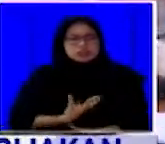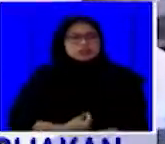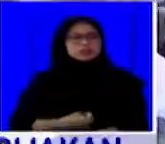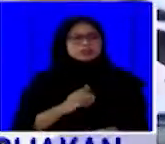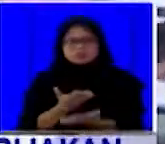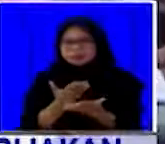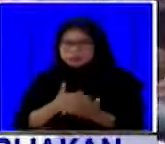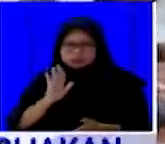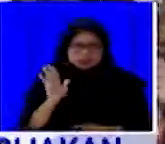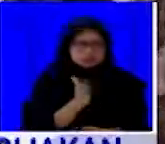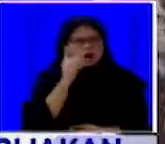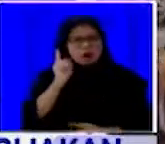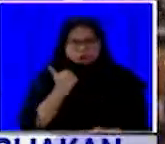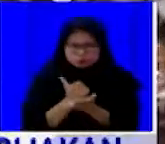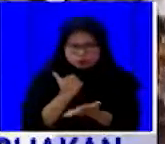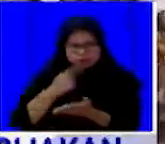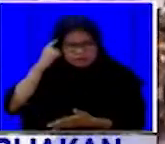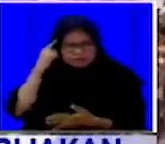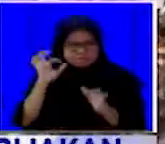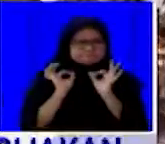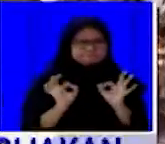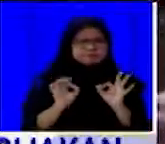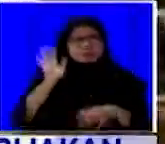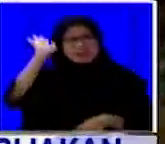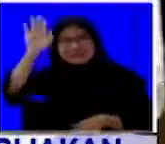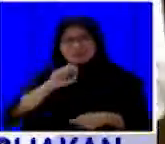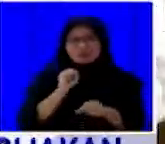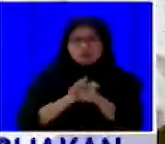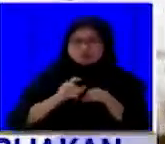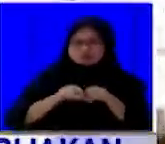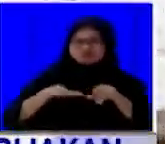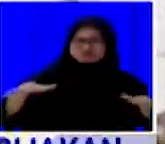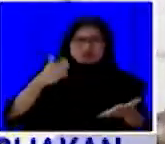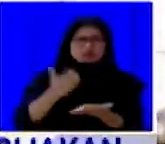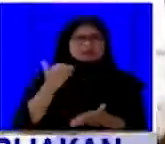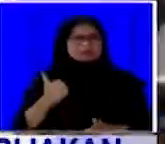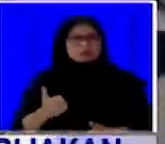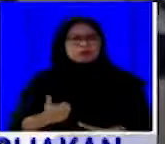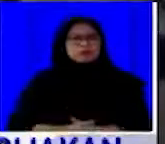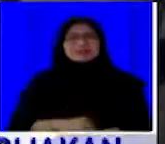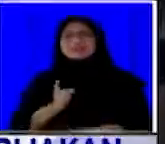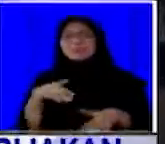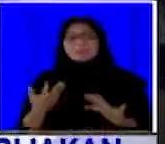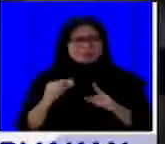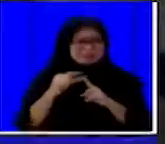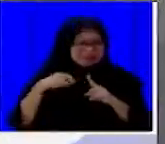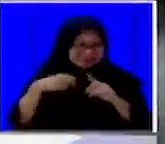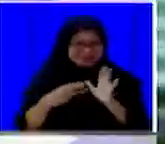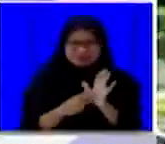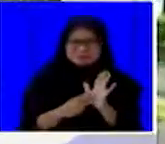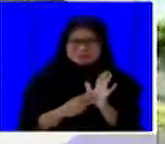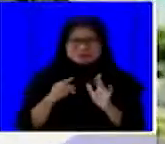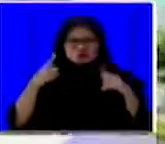setiap kebijakan demi menekan laju penularan COVID-19. Pasalnya, pemberlakuan pembatasan kegiatan masyarakat yang diterapkan di